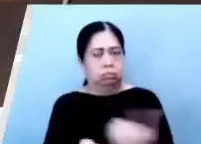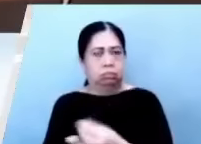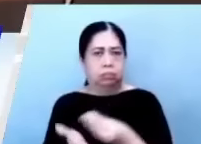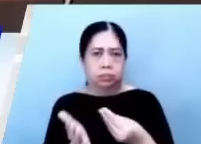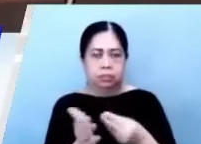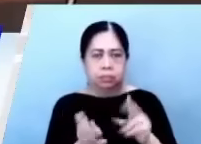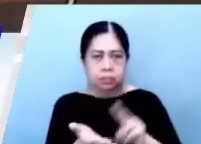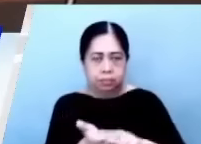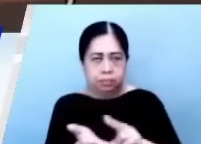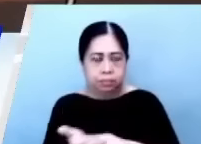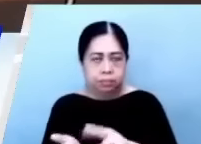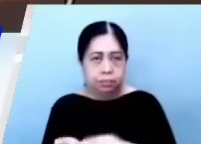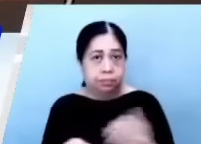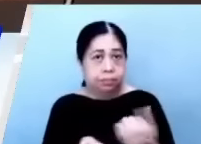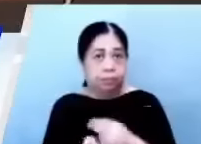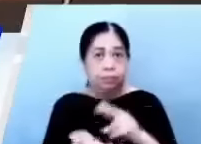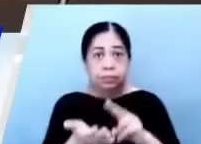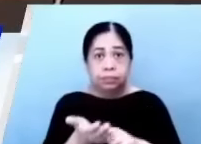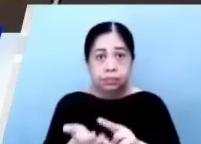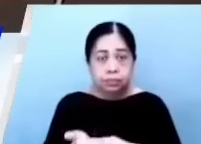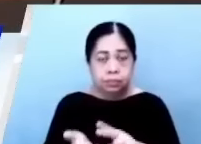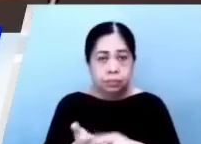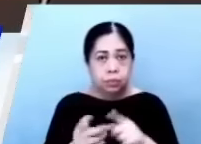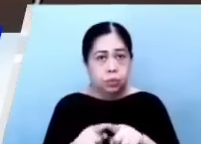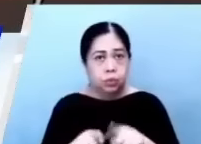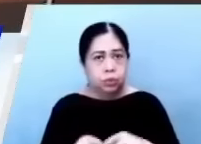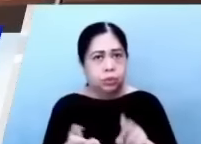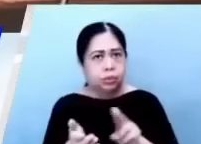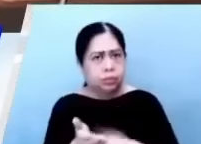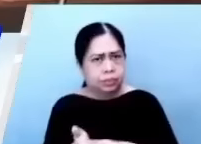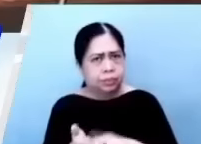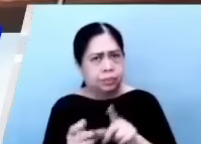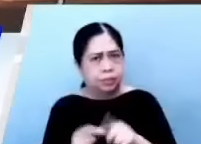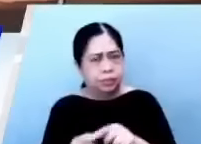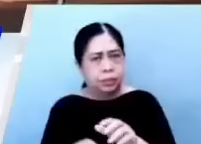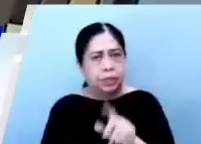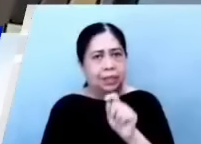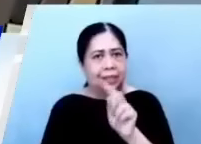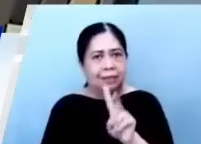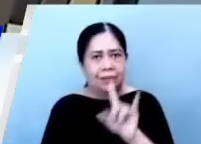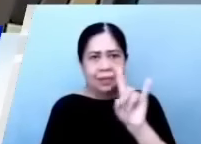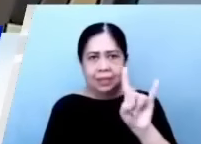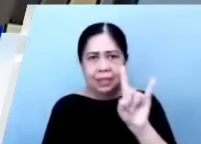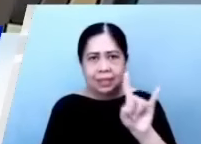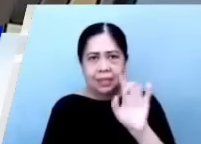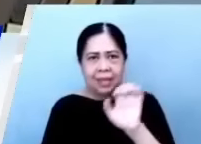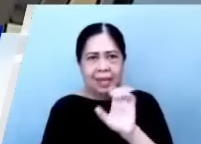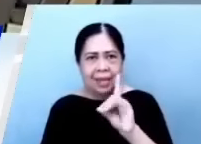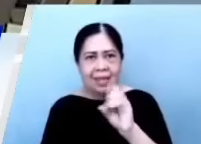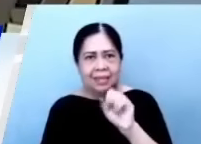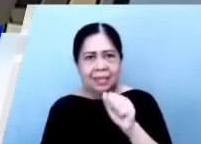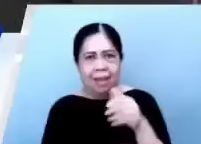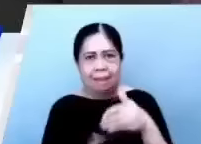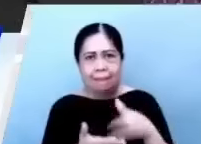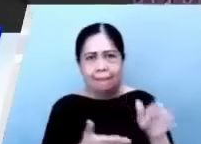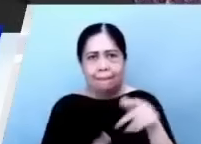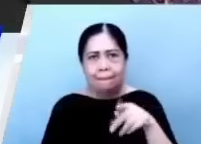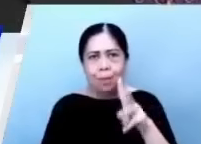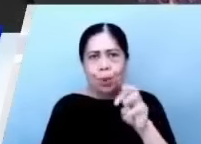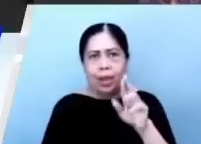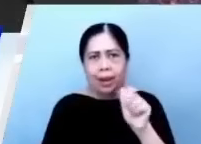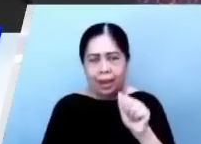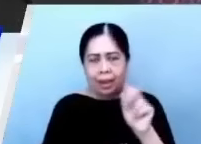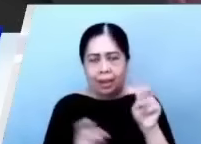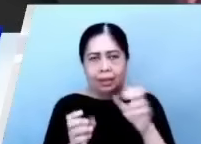sa pangangalap ng pirma, naglabas din ang pirma ng TV ad na EDSA Puera. Hiningi ng mga senador kay Oñate ang listahan ng